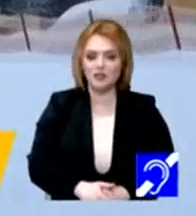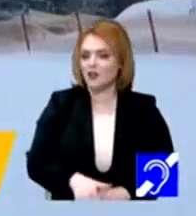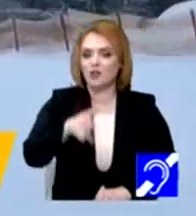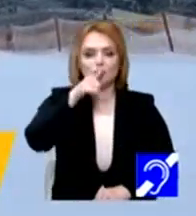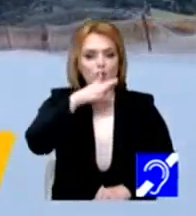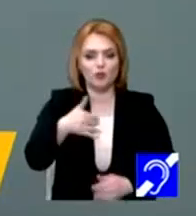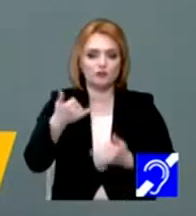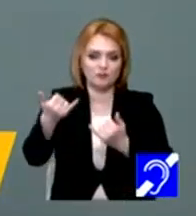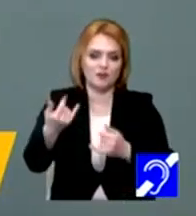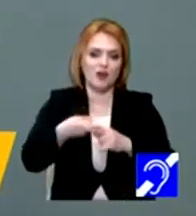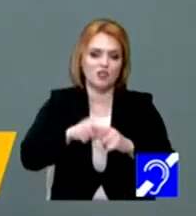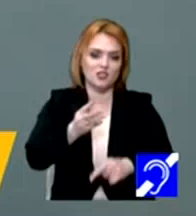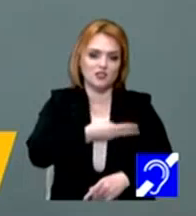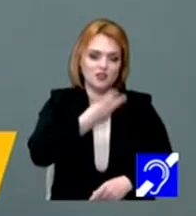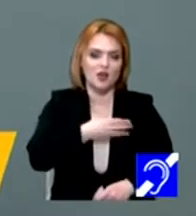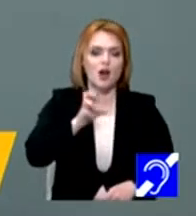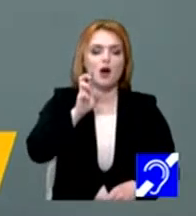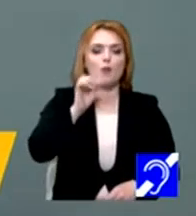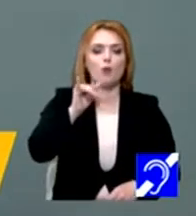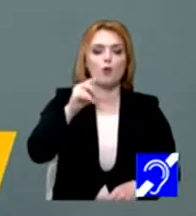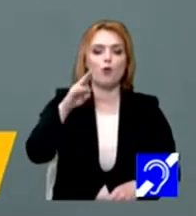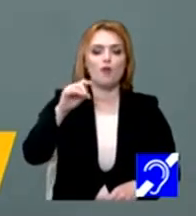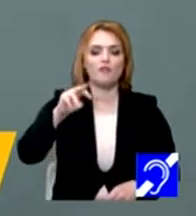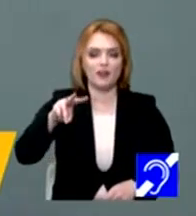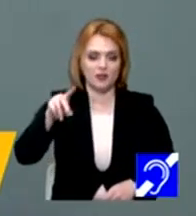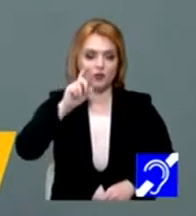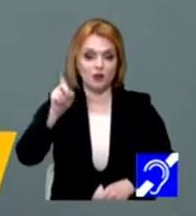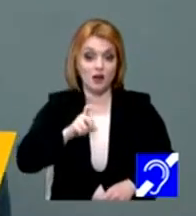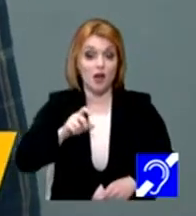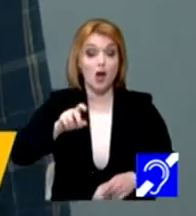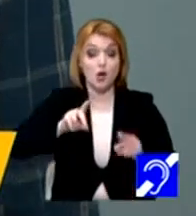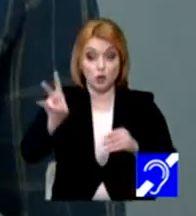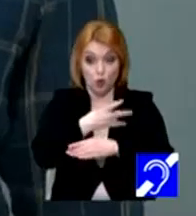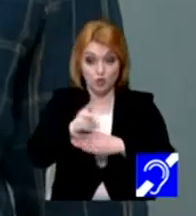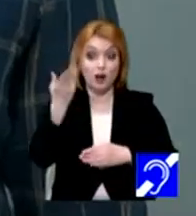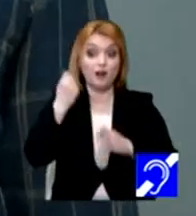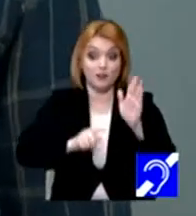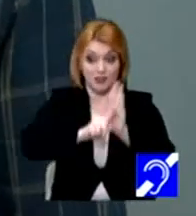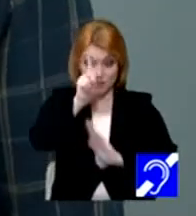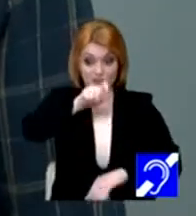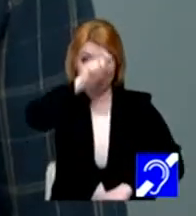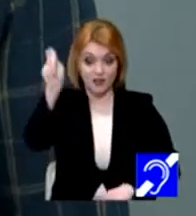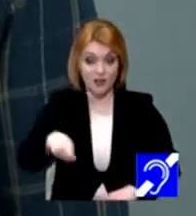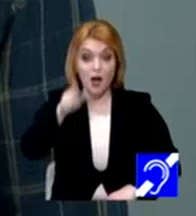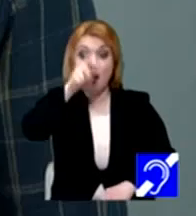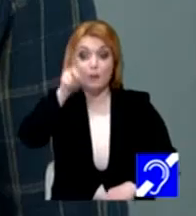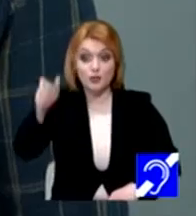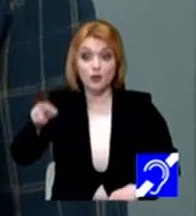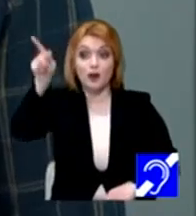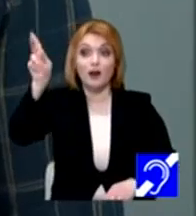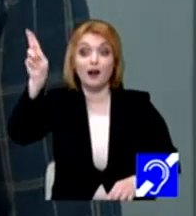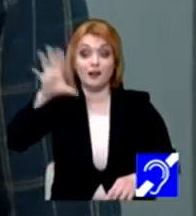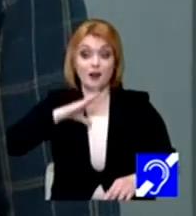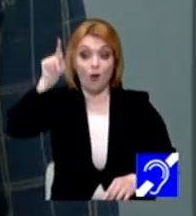această dorință. În Bucovel, în noaptea când s-a început războiul, deja persoanele care le-am avut acolo în vacanță